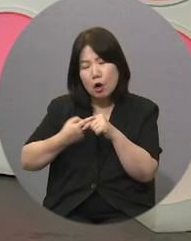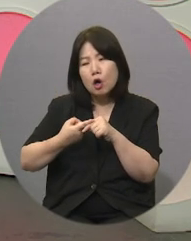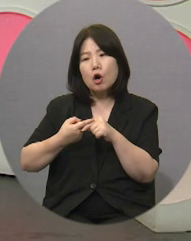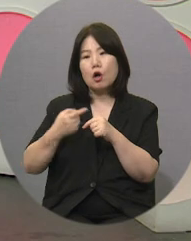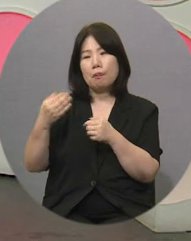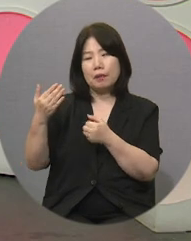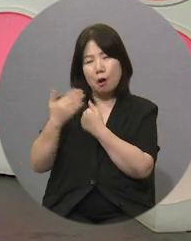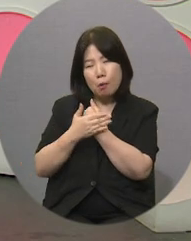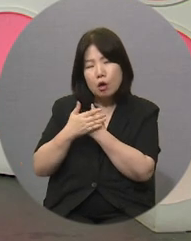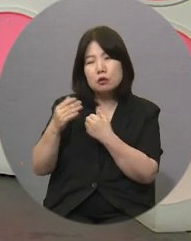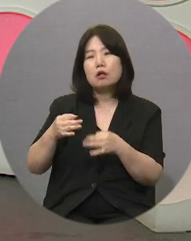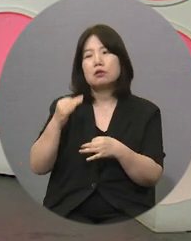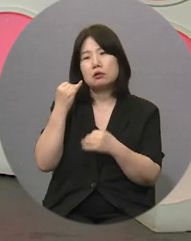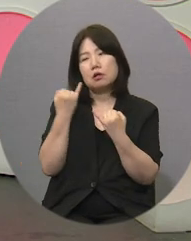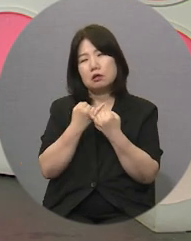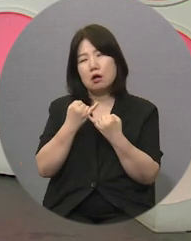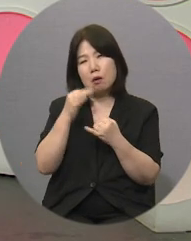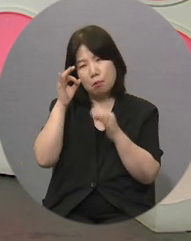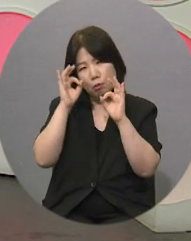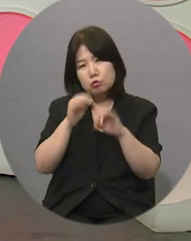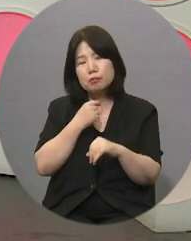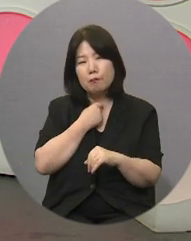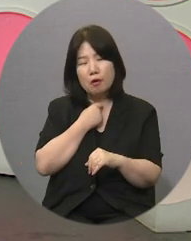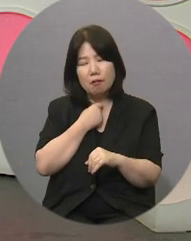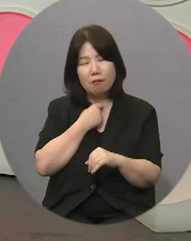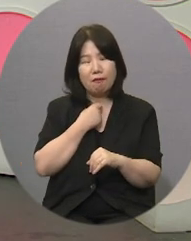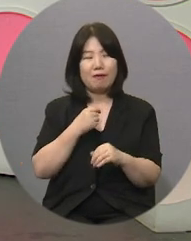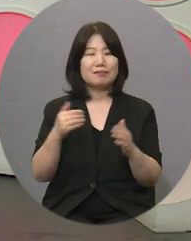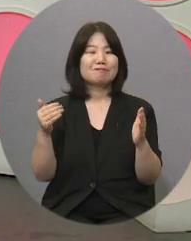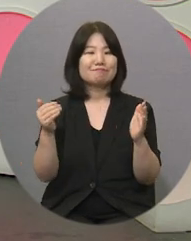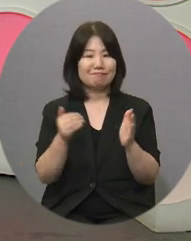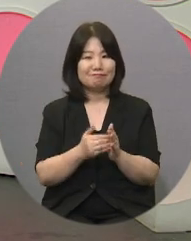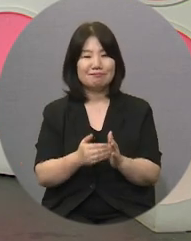그립고 보고 싶습니다. 끝.